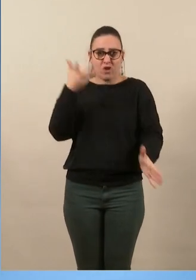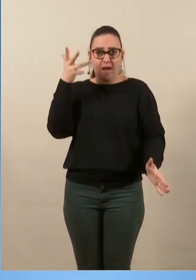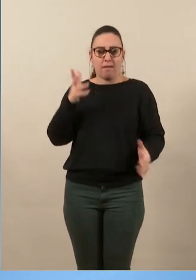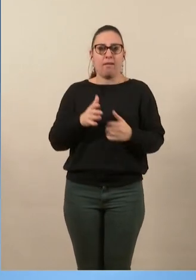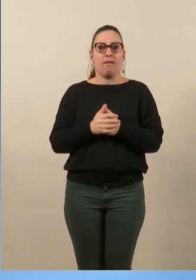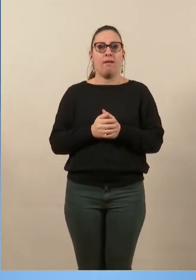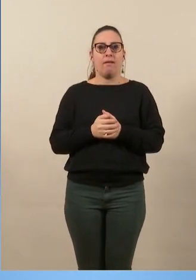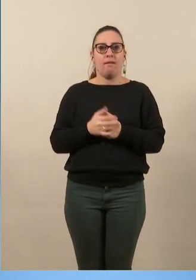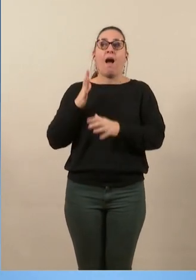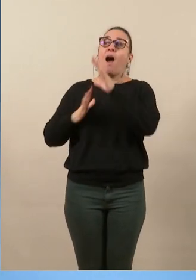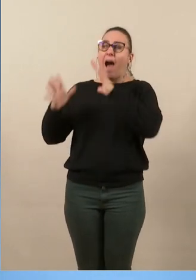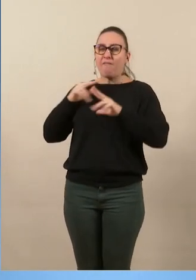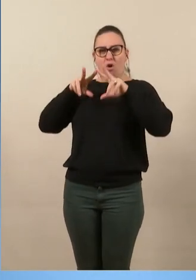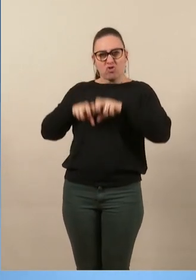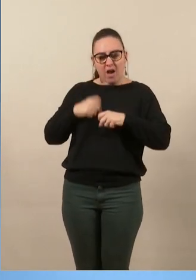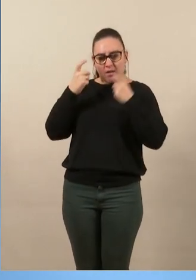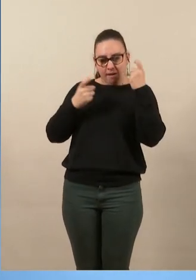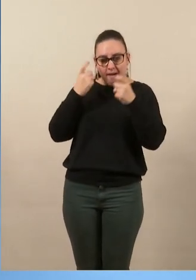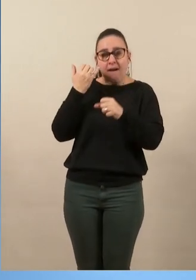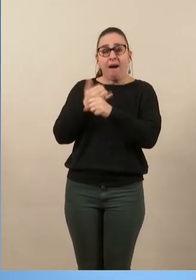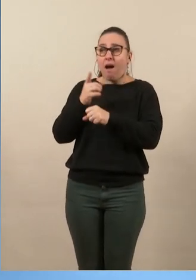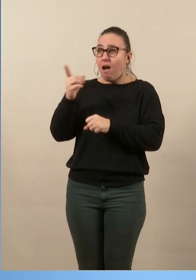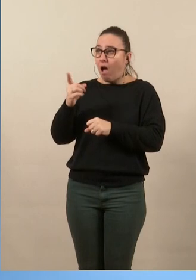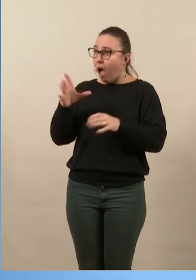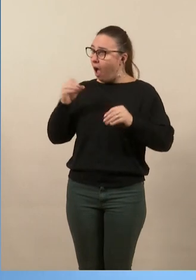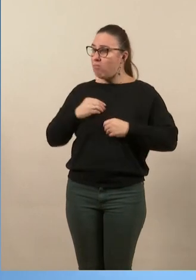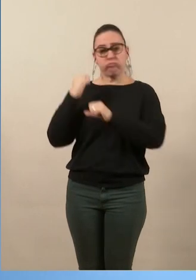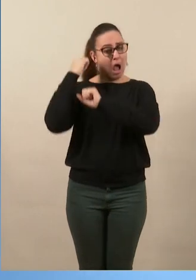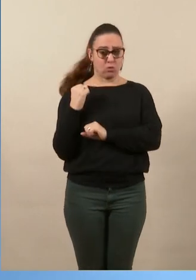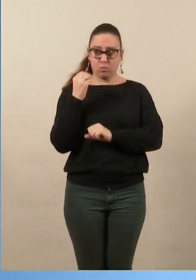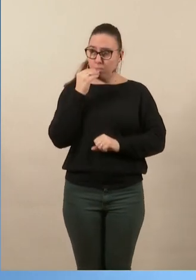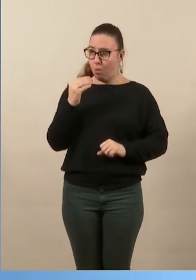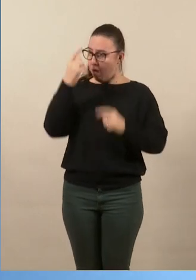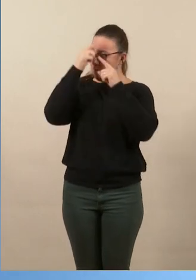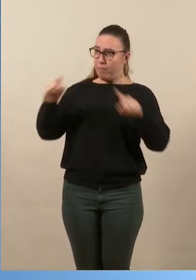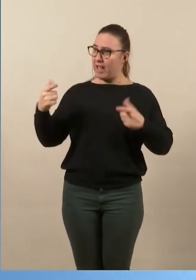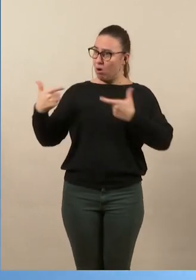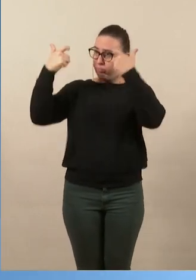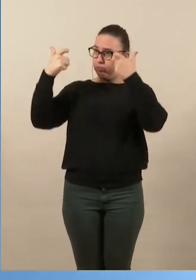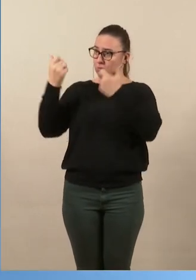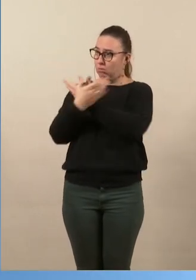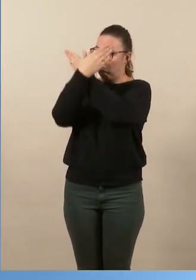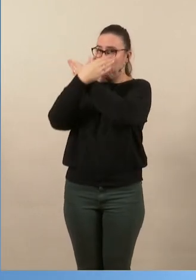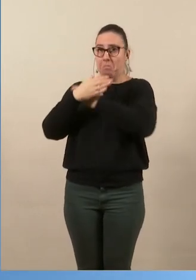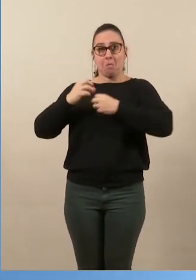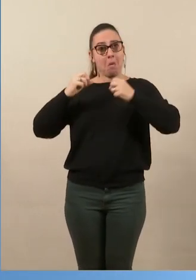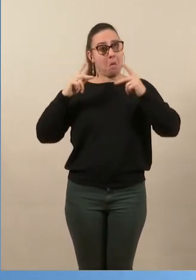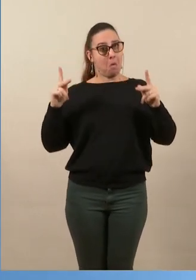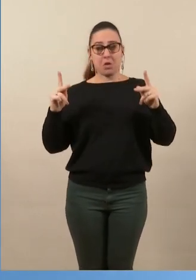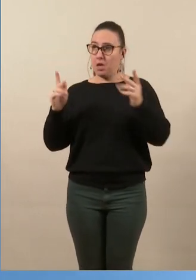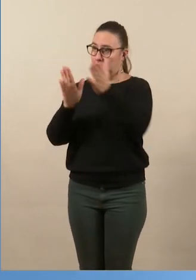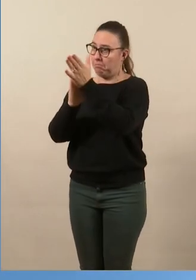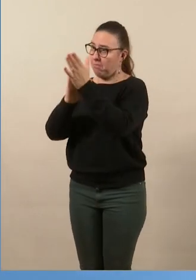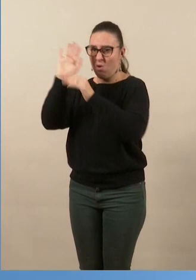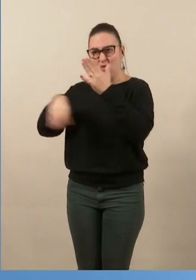compris et j'avais compris que c'était assumé par vous Monsieur le Maire vous avez décidé de pas être d'accord avec la métropole et là je vous l'enlève pas vous